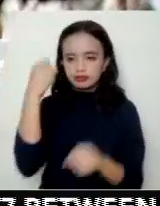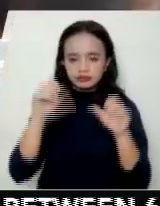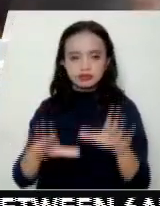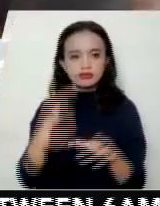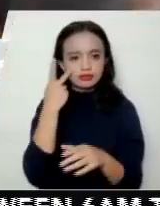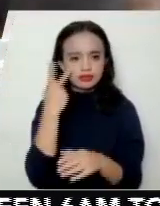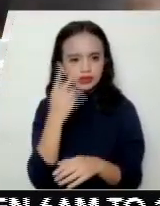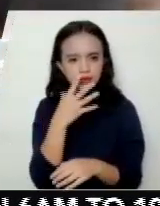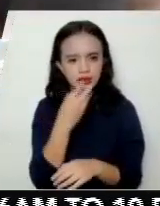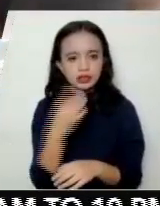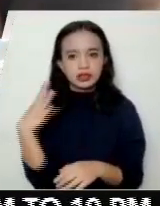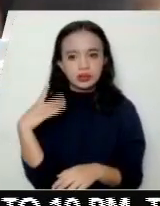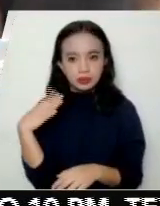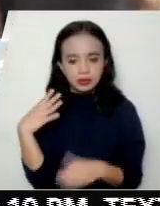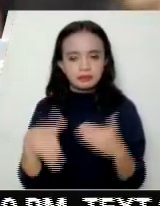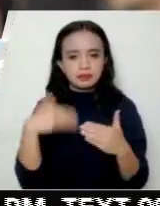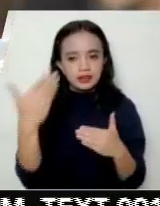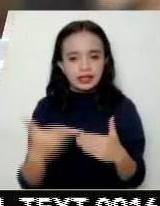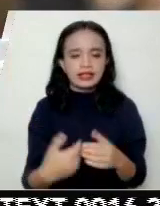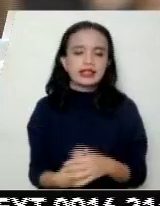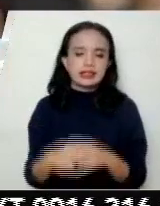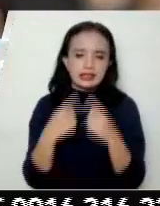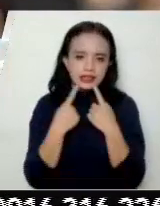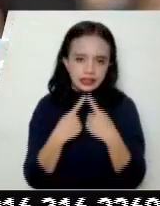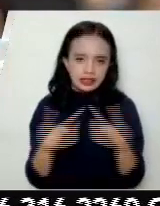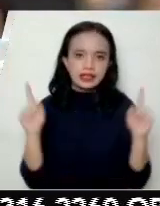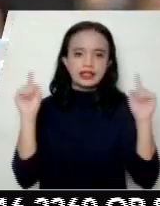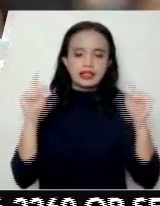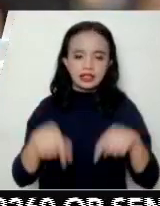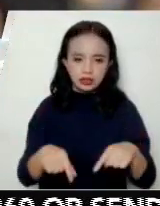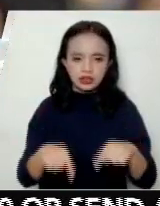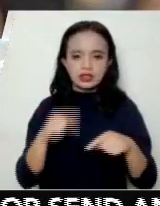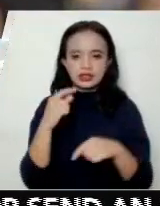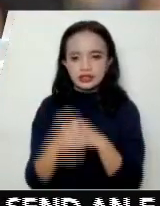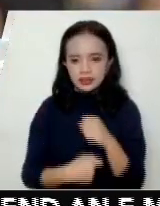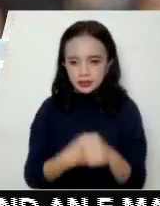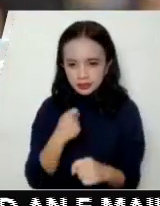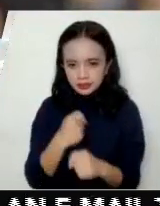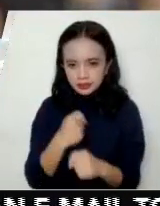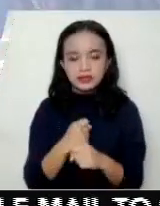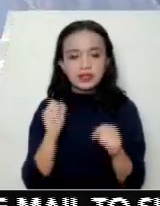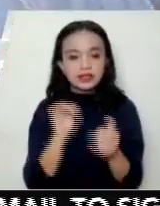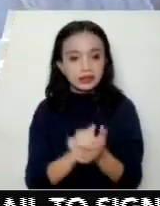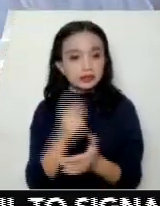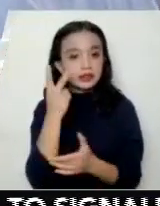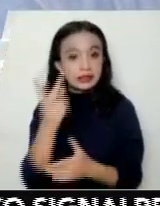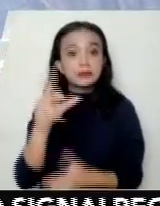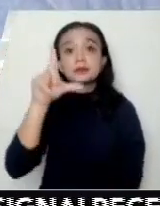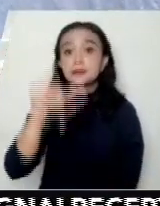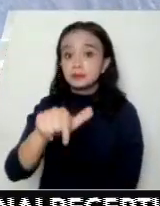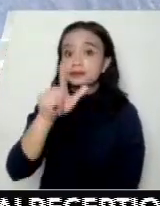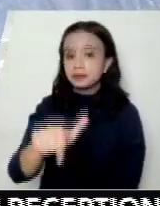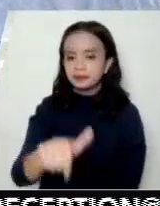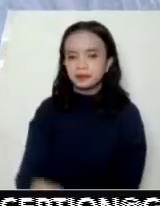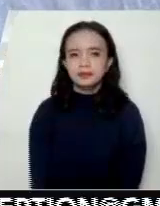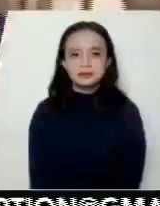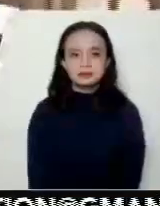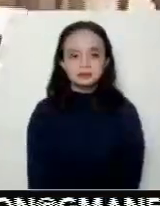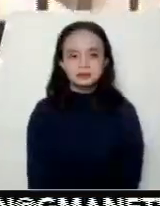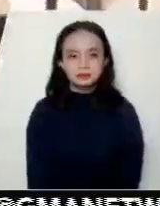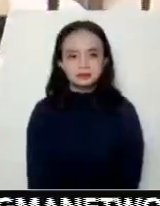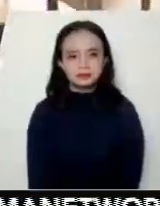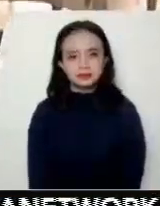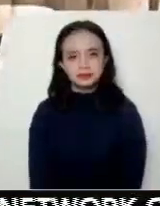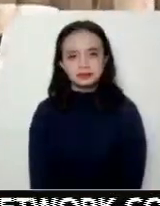sa Abangan so finally ito na sa pagpasok ng taon yun agad yung makikita nila later Nelson Canlas updated